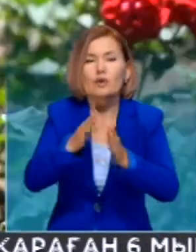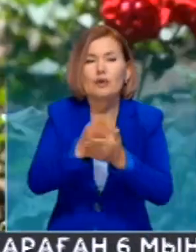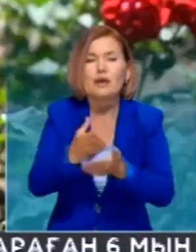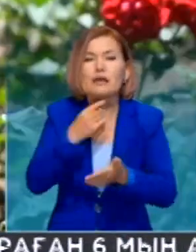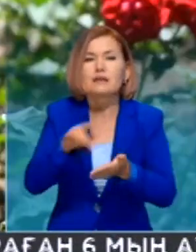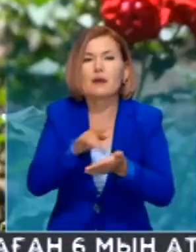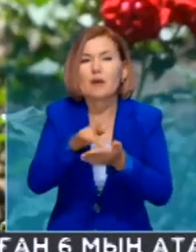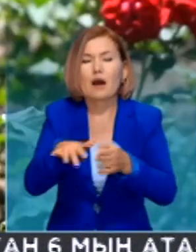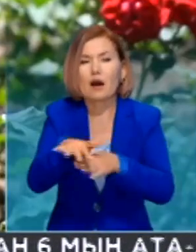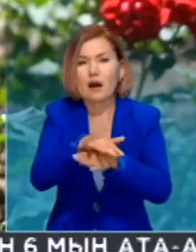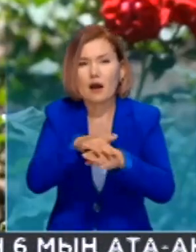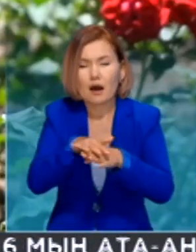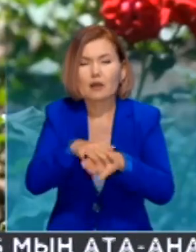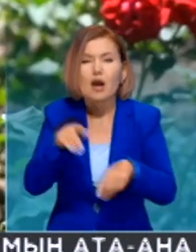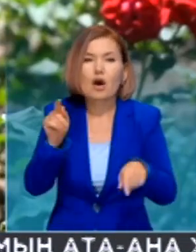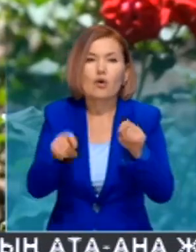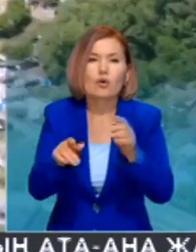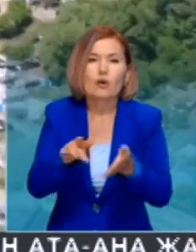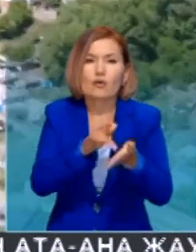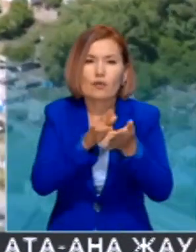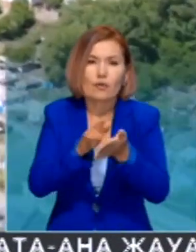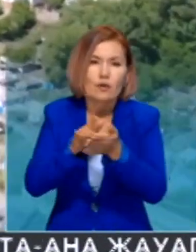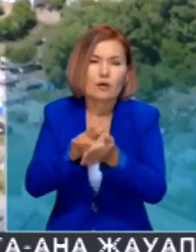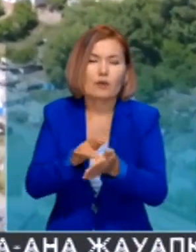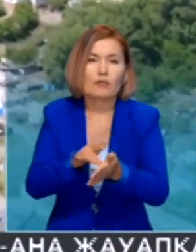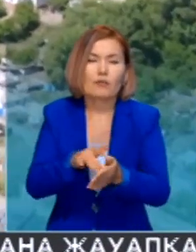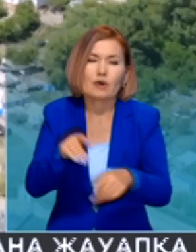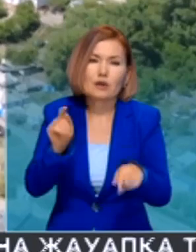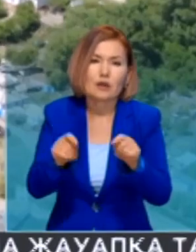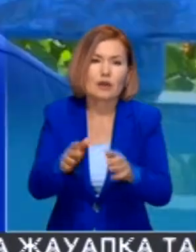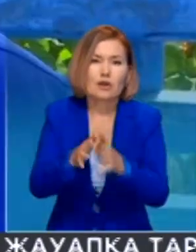Семейліктер мұндай оң өзгерістерге дән риза.